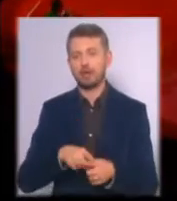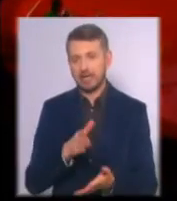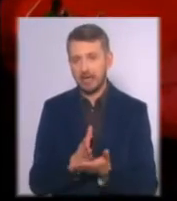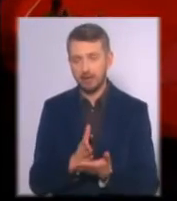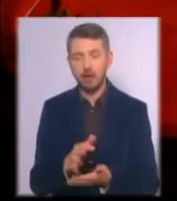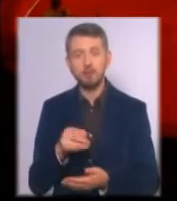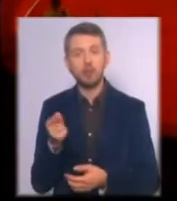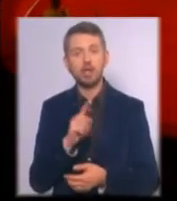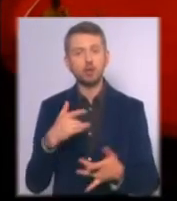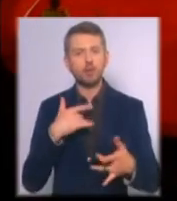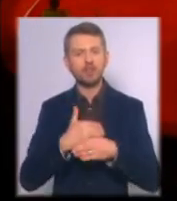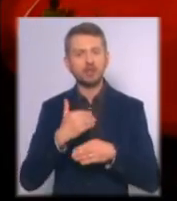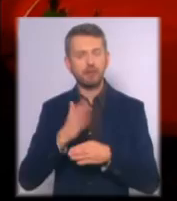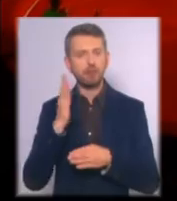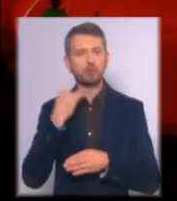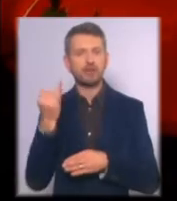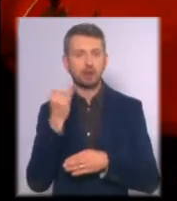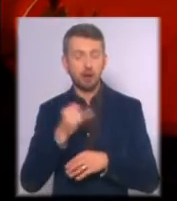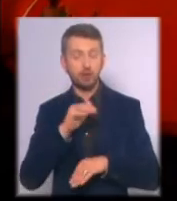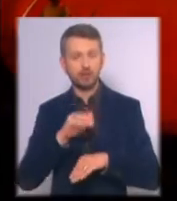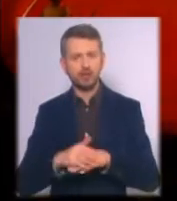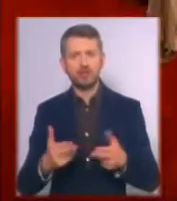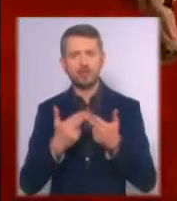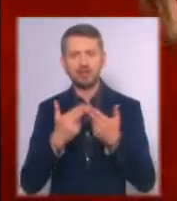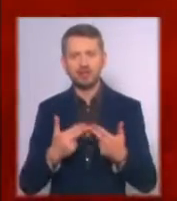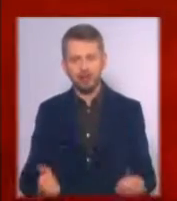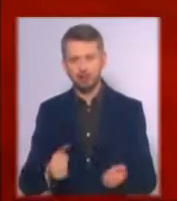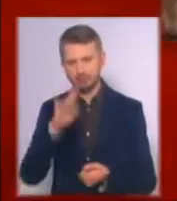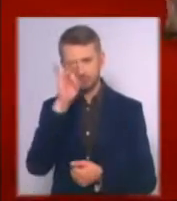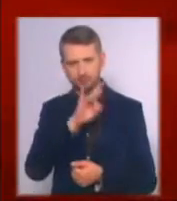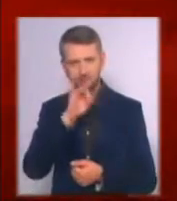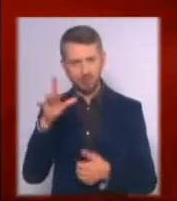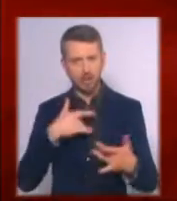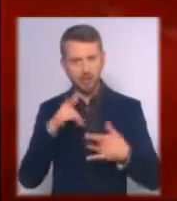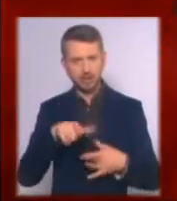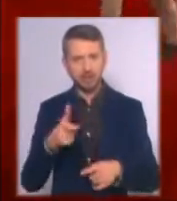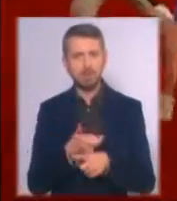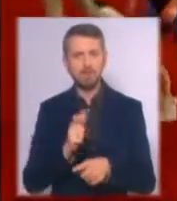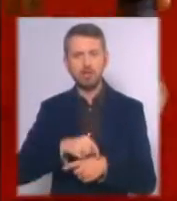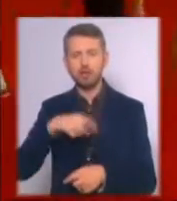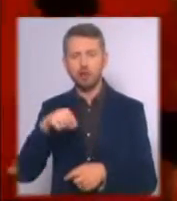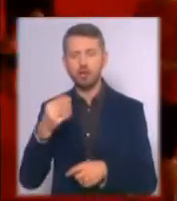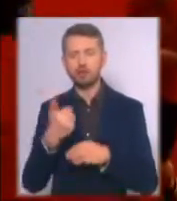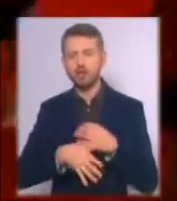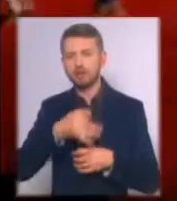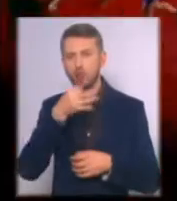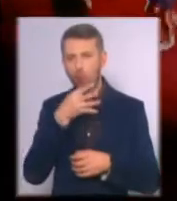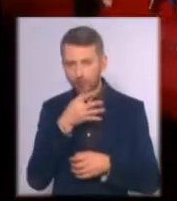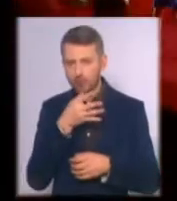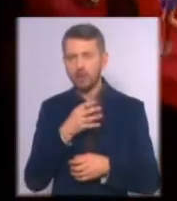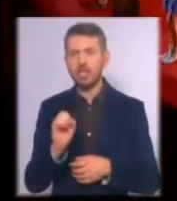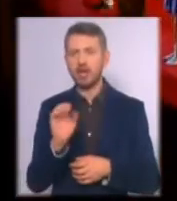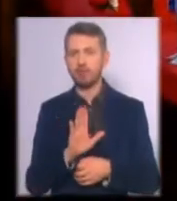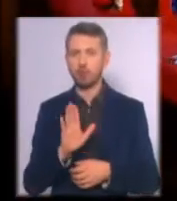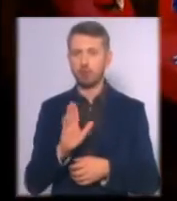Про те, що вистава буде цікавою, свідчить і визнання задіяних артистів на міжнародному рівні. Більшість номерів уже сподобалися вимогливому